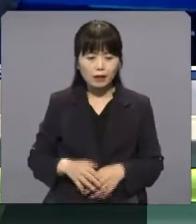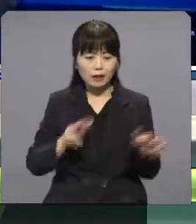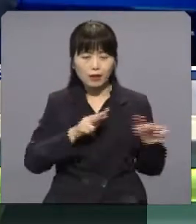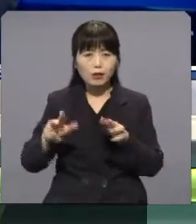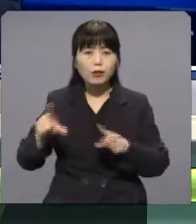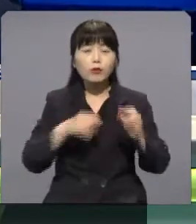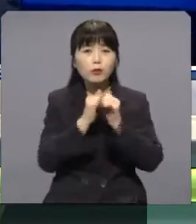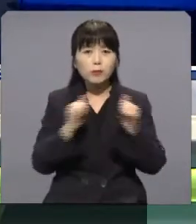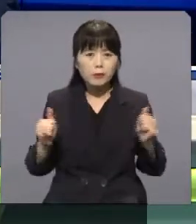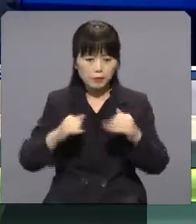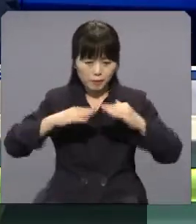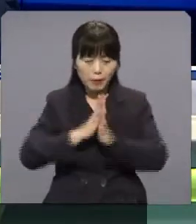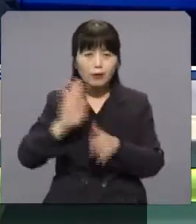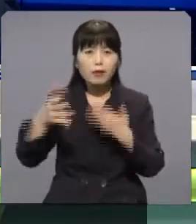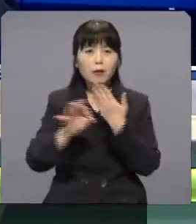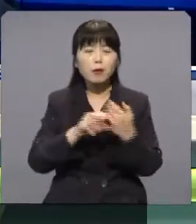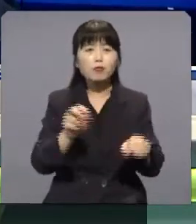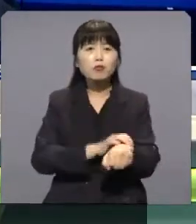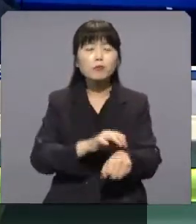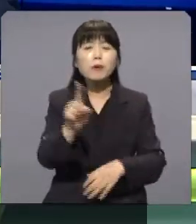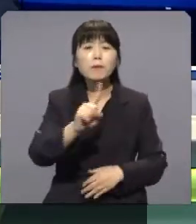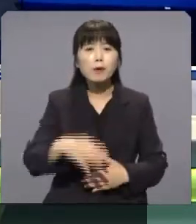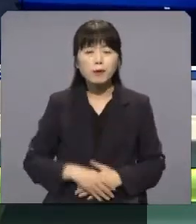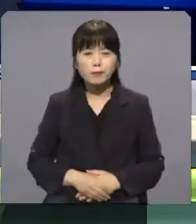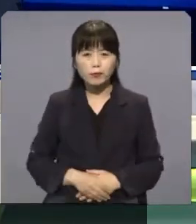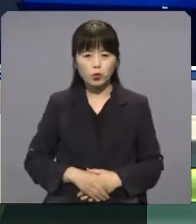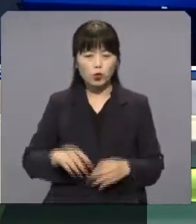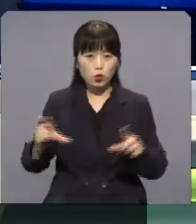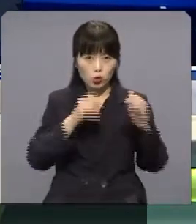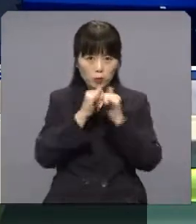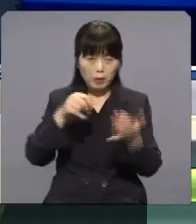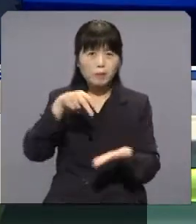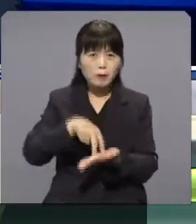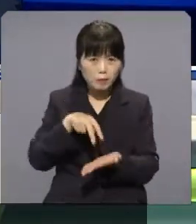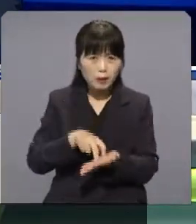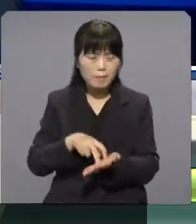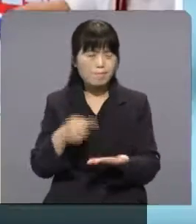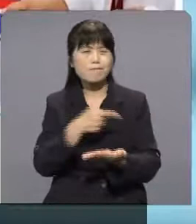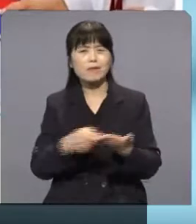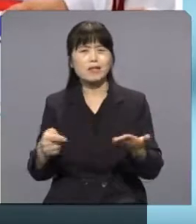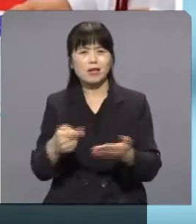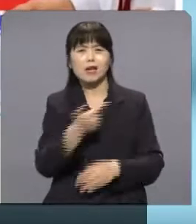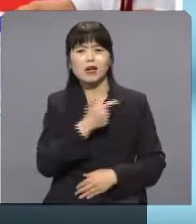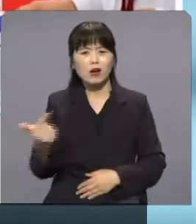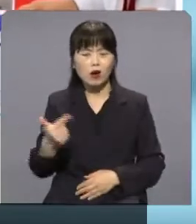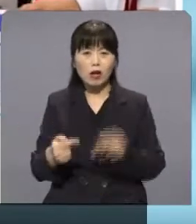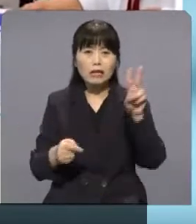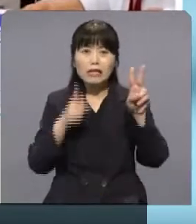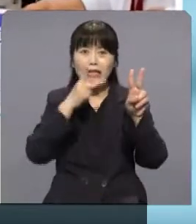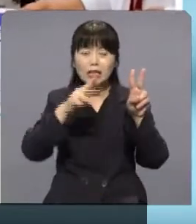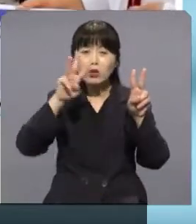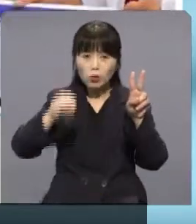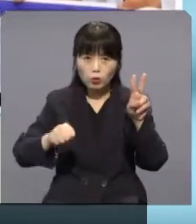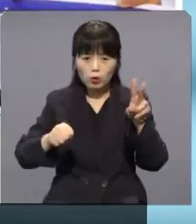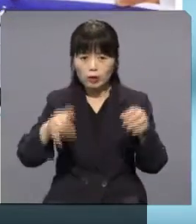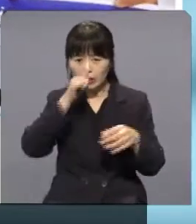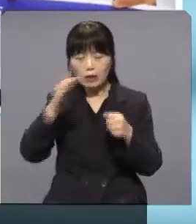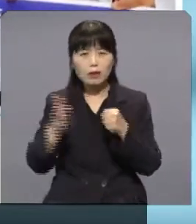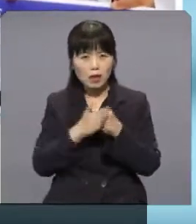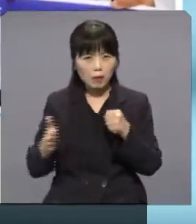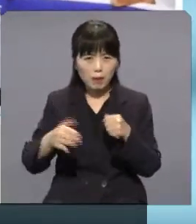주민들이 에게 폐쇄되면 어떤 불편했어요 주민들 입장에선 상대한 불편 피해가 우려가 됩니다 이러한 2키로 구간이 되기 때문에